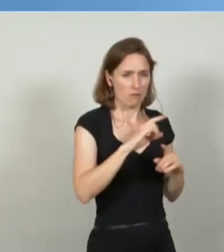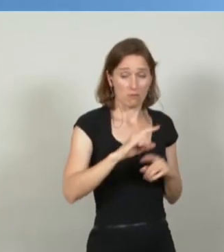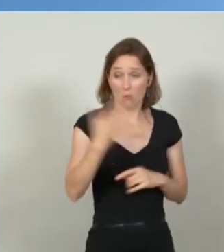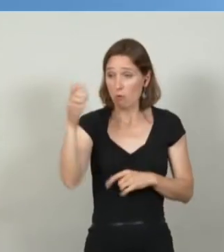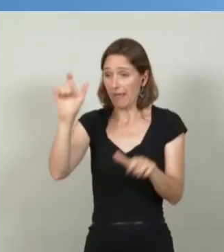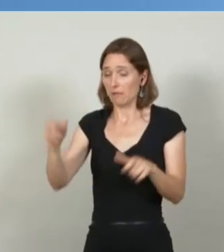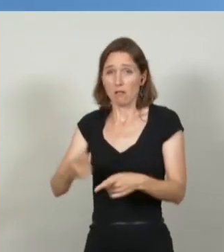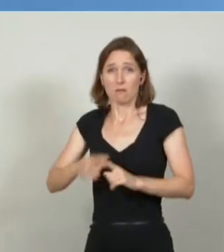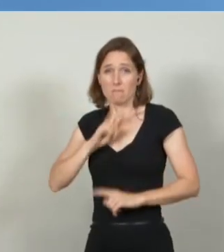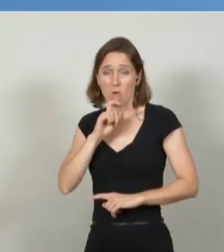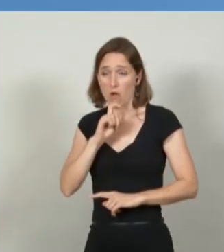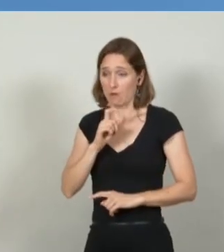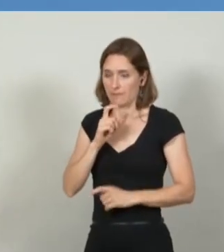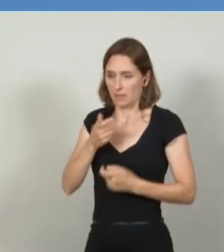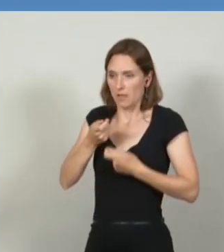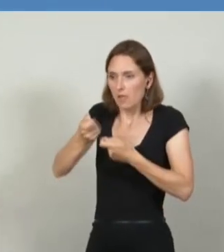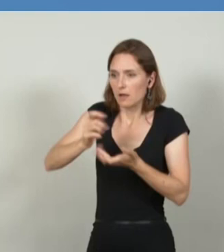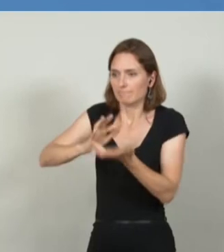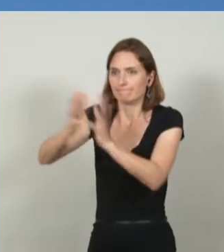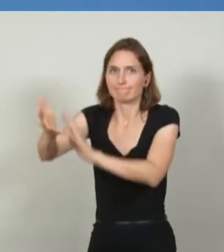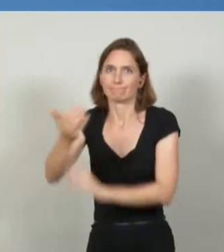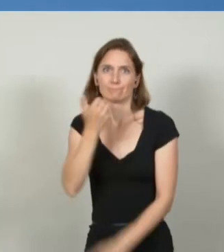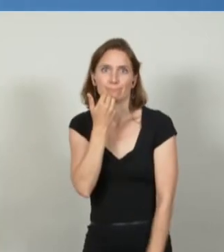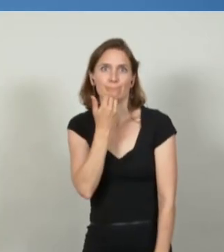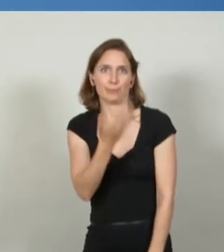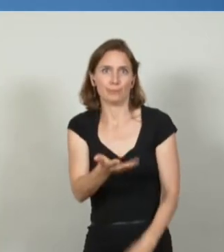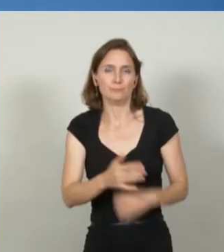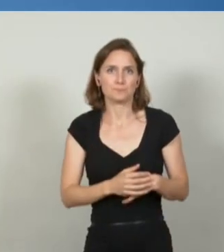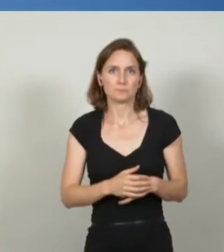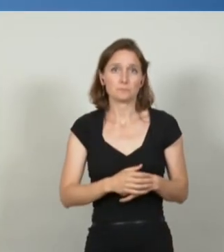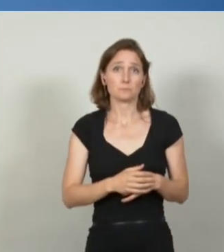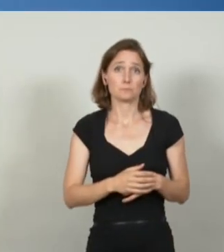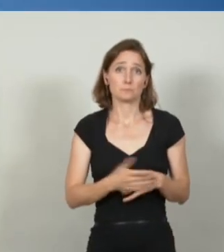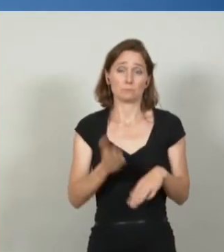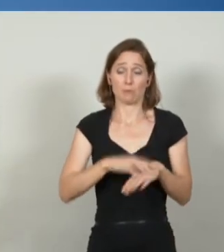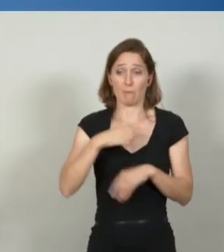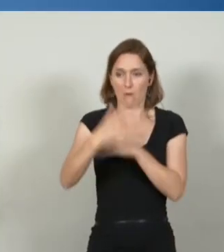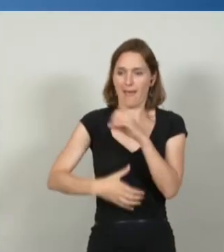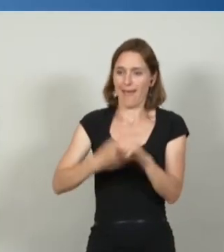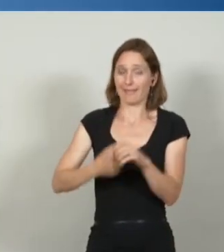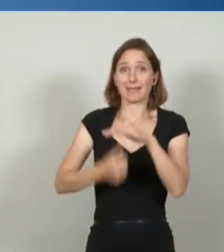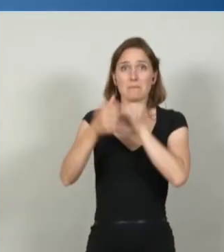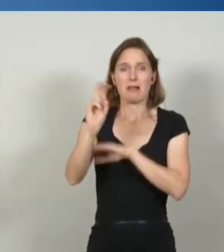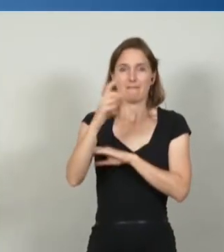année entre guillemets normales et cette année capitale verte qui aurait dû être une année spéciale merci